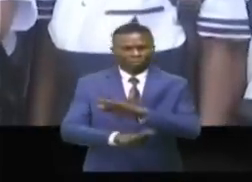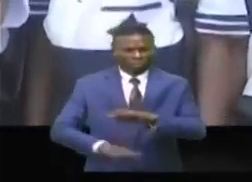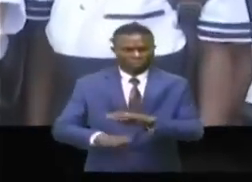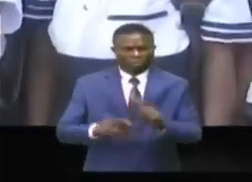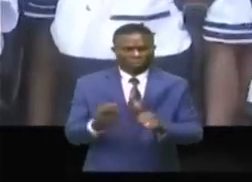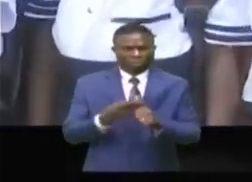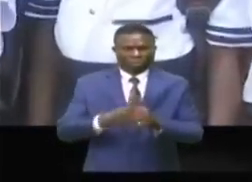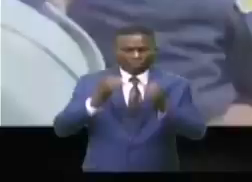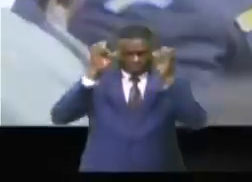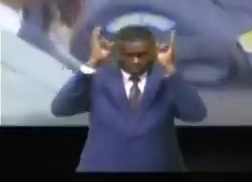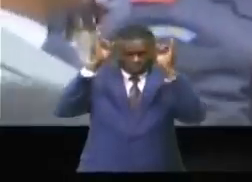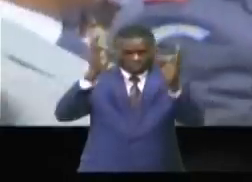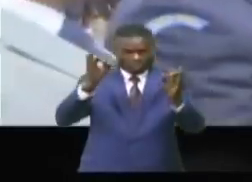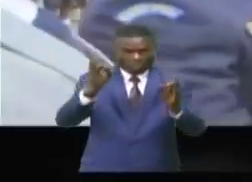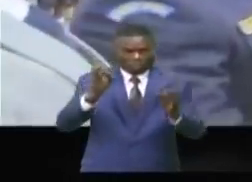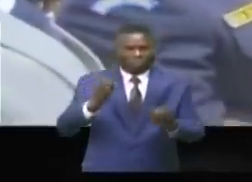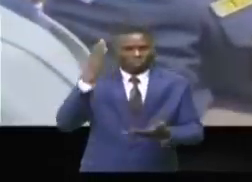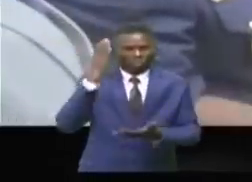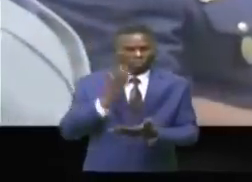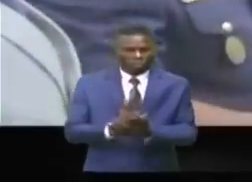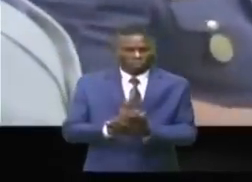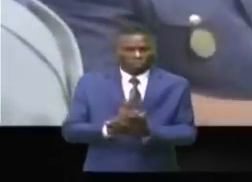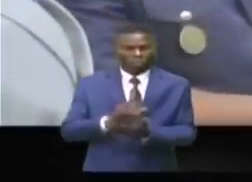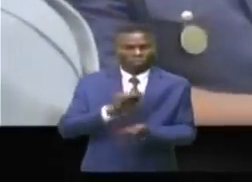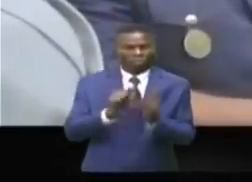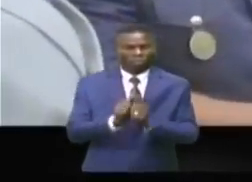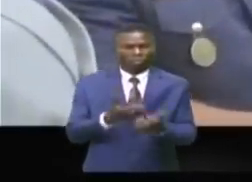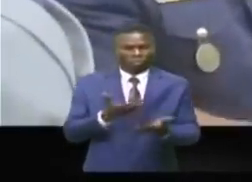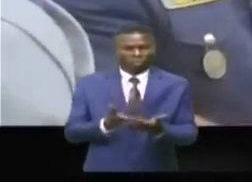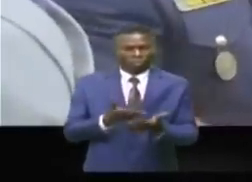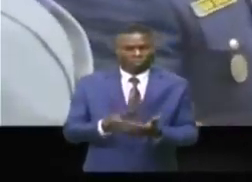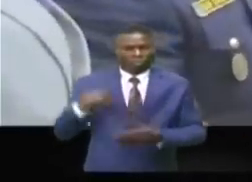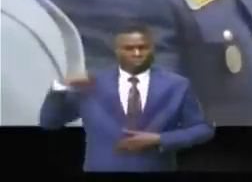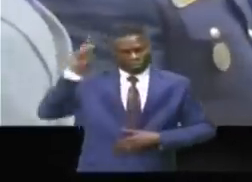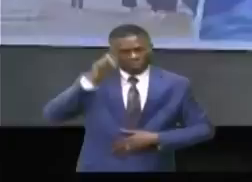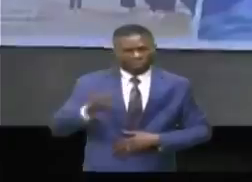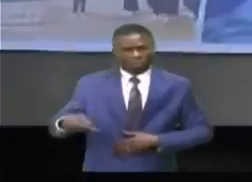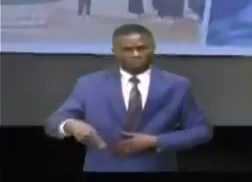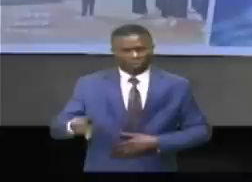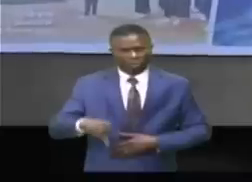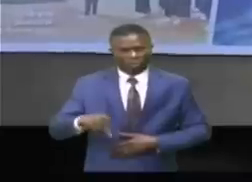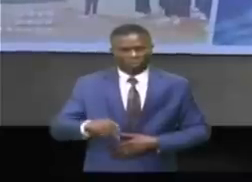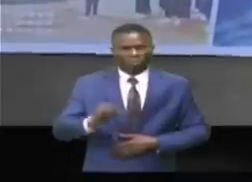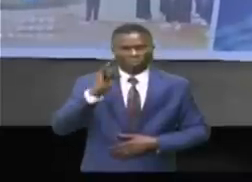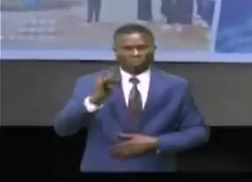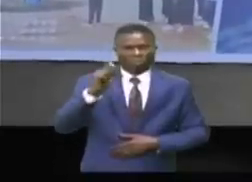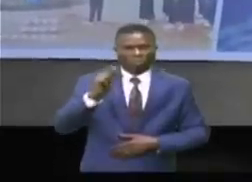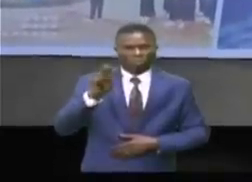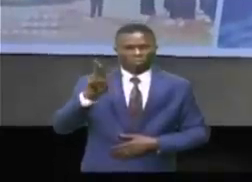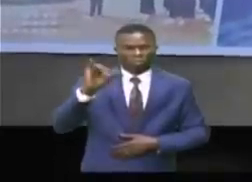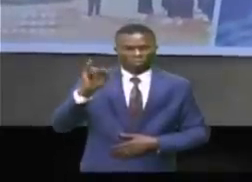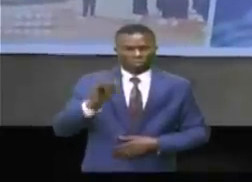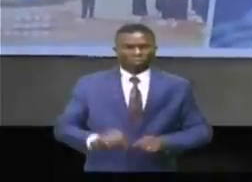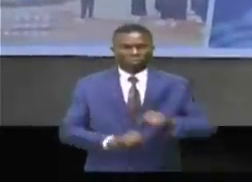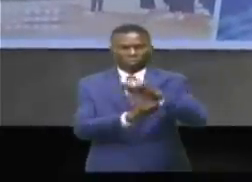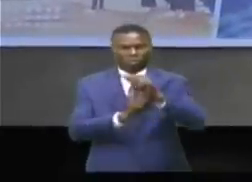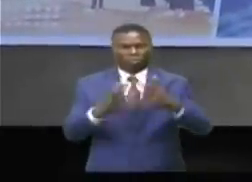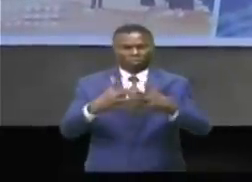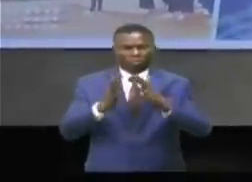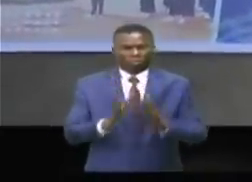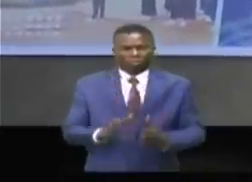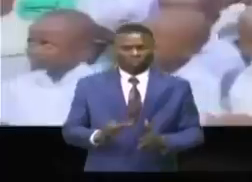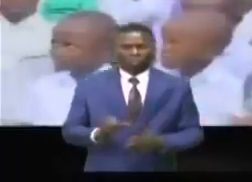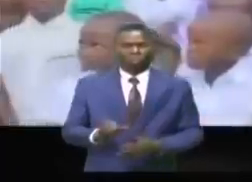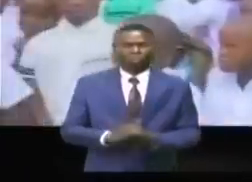à l'éducation. Pour lutter contre cette problématique, le gouvernement provincial de l'Ituri, avec l'appui des partenaires, organise